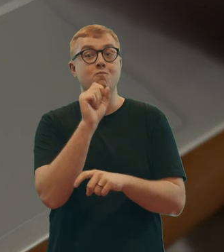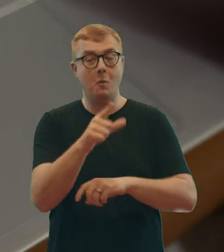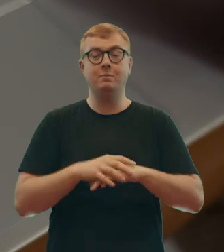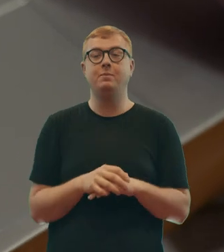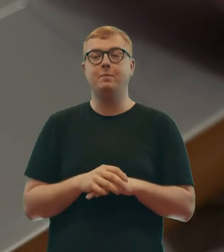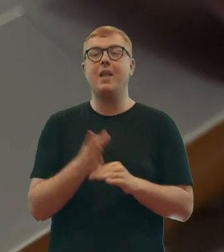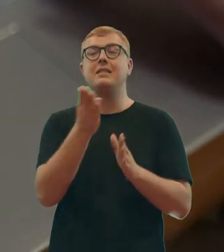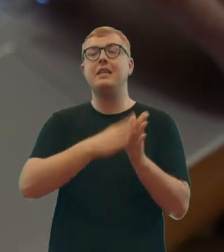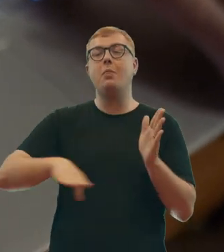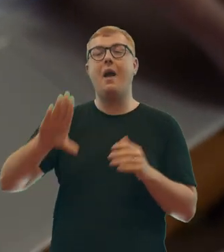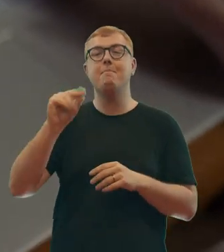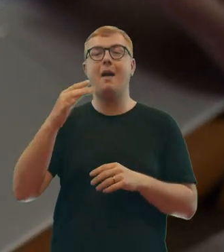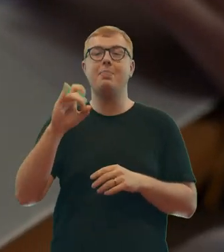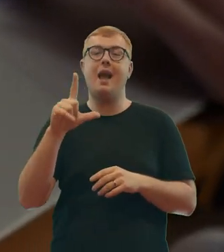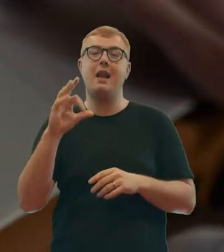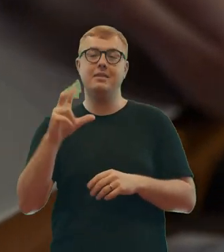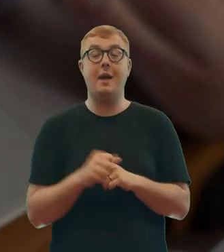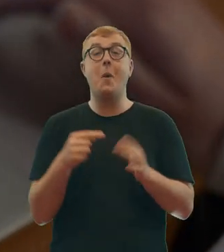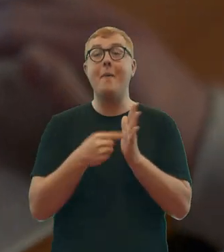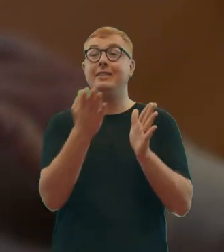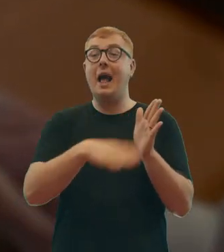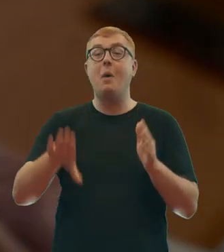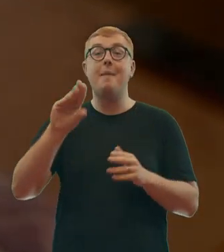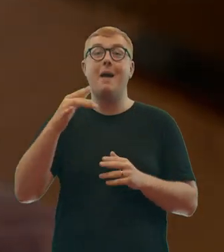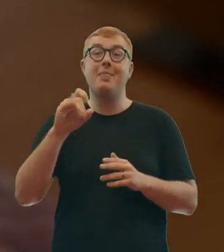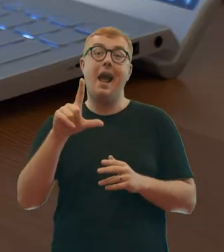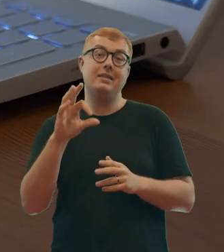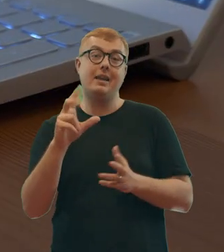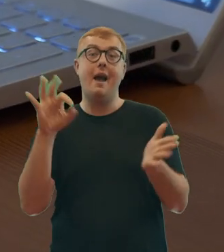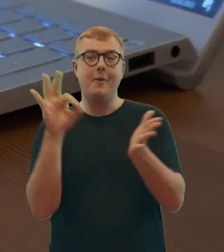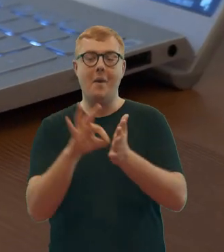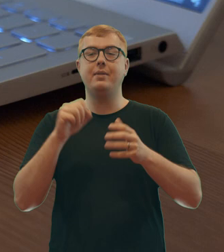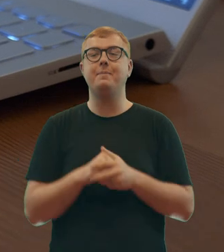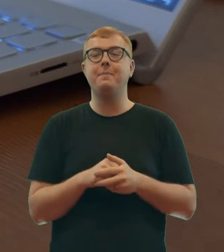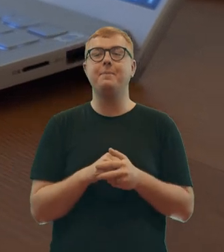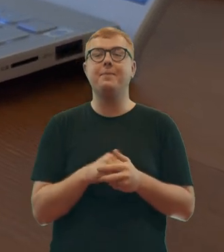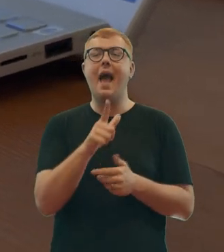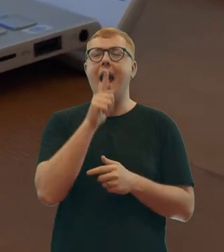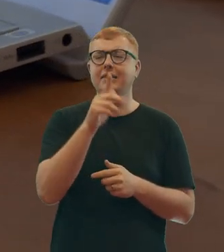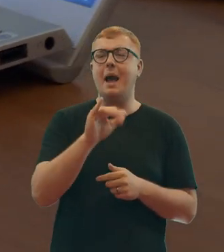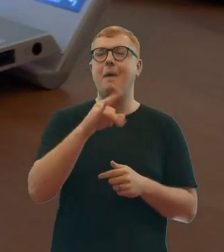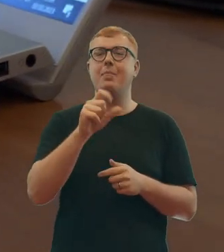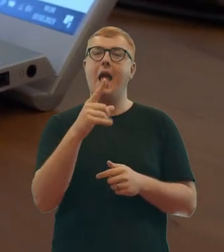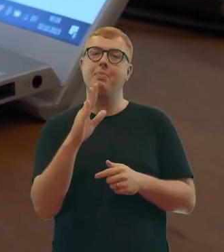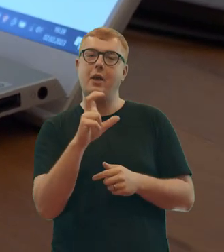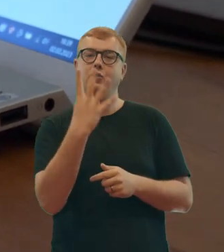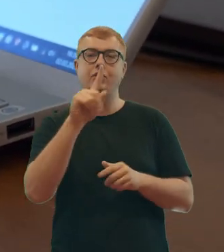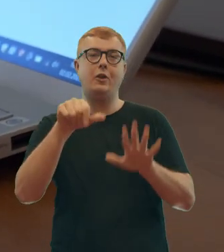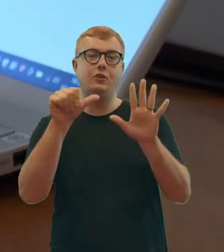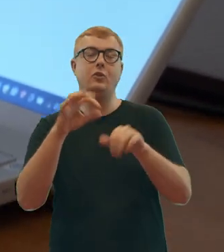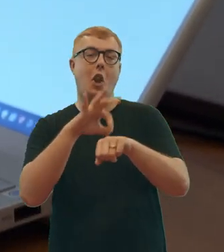jestem. Zatoka Bengalska. Tu mamy Zatokę Bengalską akurat. Azja, Bangladesz, 4,6